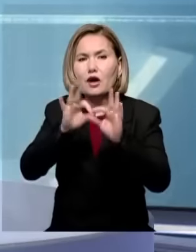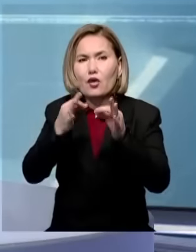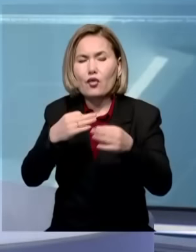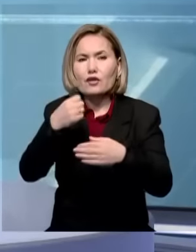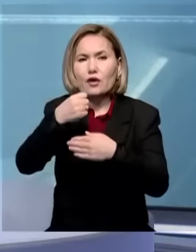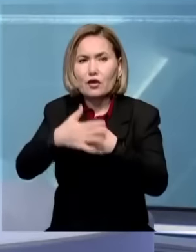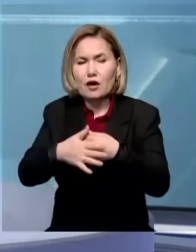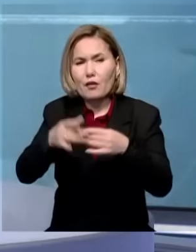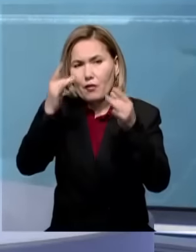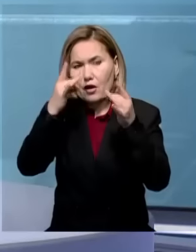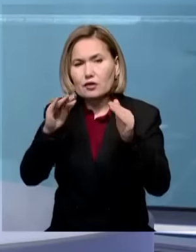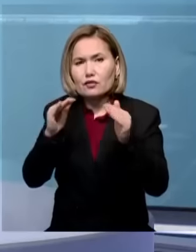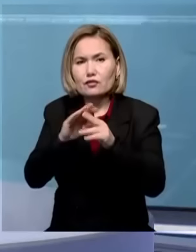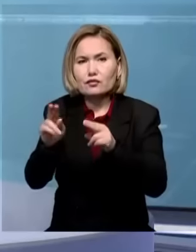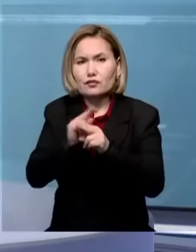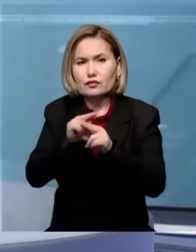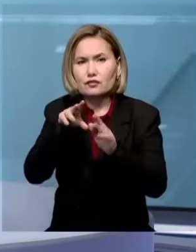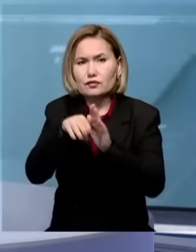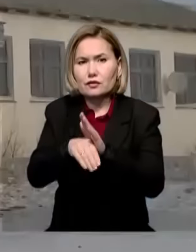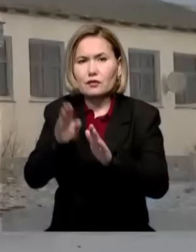ошағына жөндеу жұмыстары жүргізіледі.